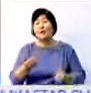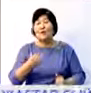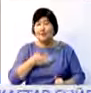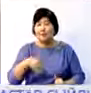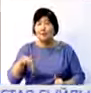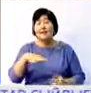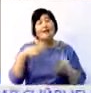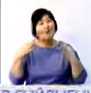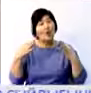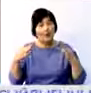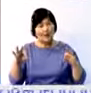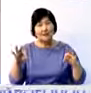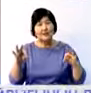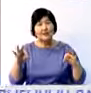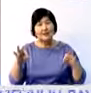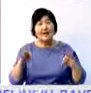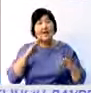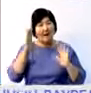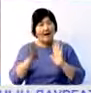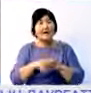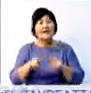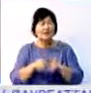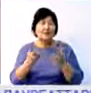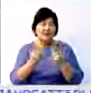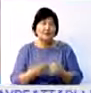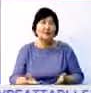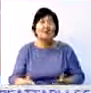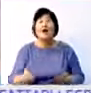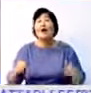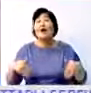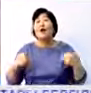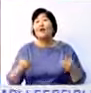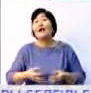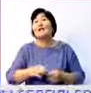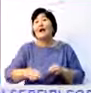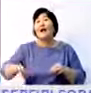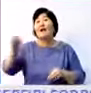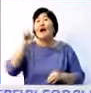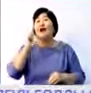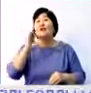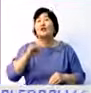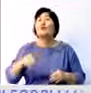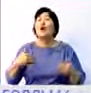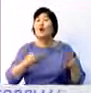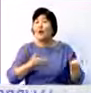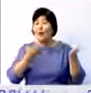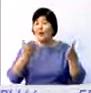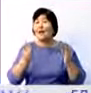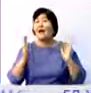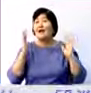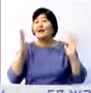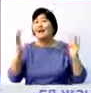біздің тәуелсіздігіміздің арқасы деп есептеймін. Қош келдіңіз арайлы Ақсуатқа, қош келдіңіз